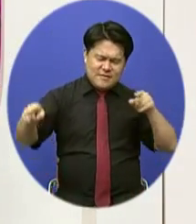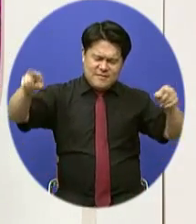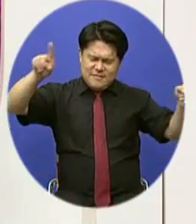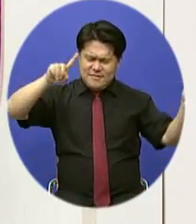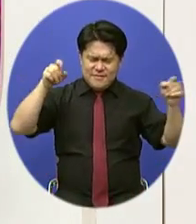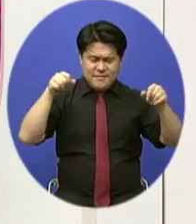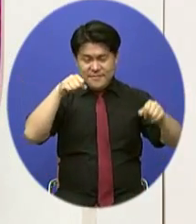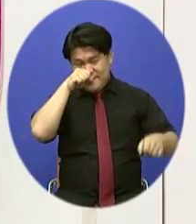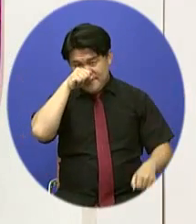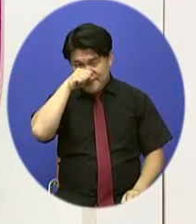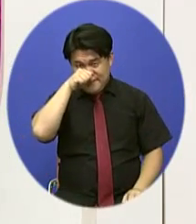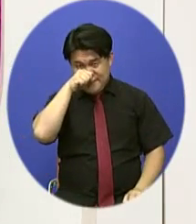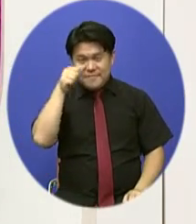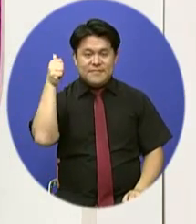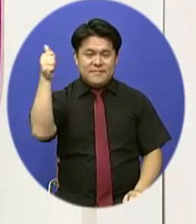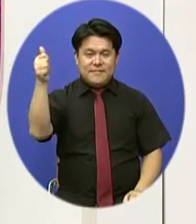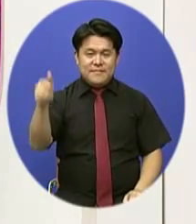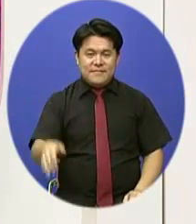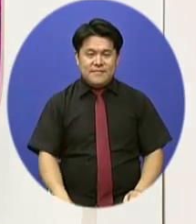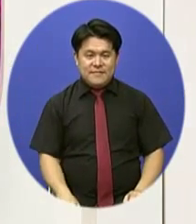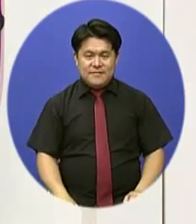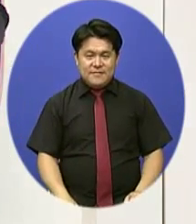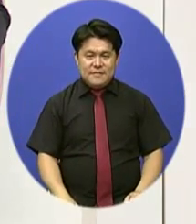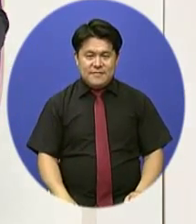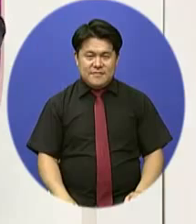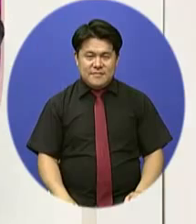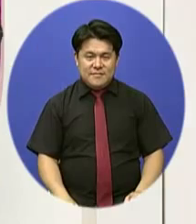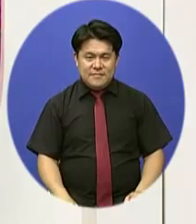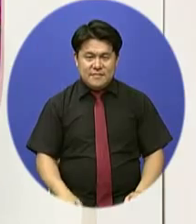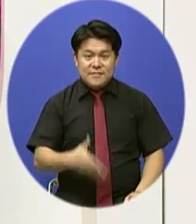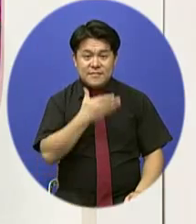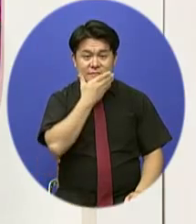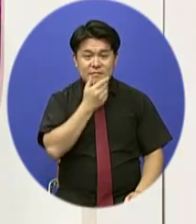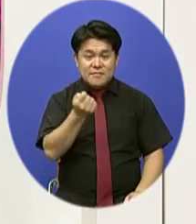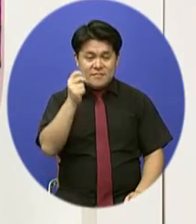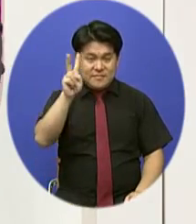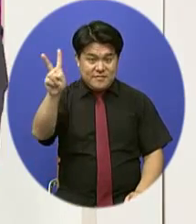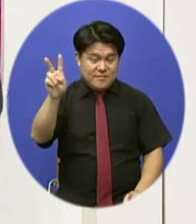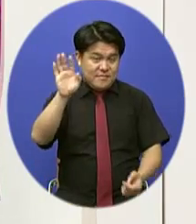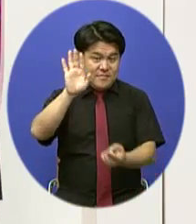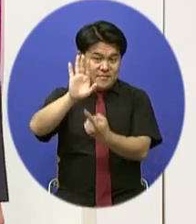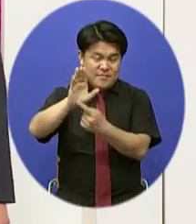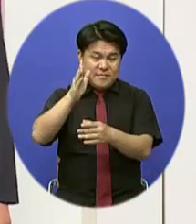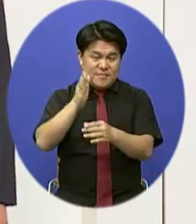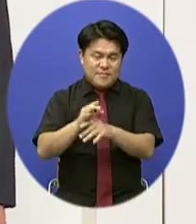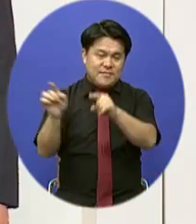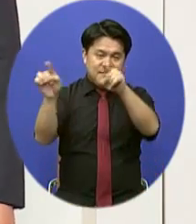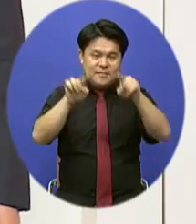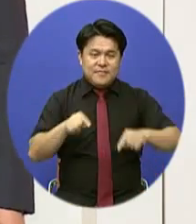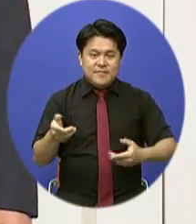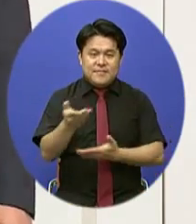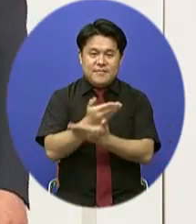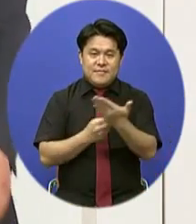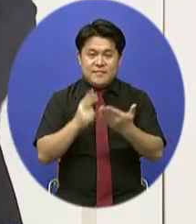얼씨구 좋구나 좋아. 으이. 국제 TV 생방송 전국 나눔 대리자랑